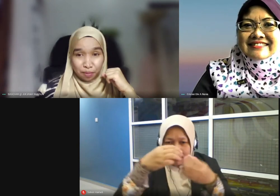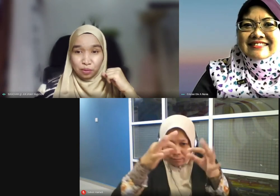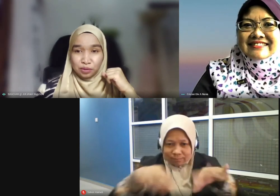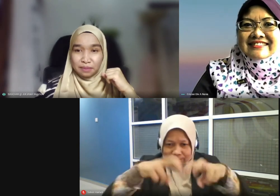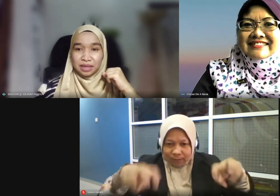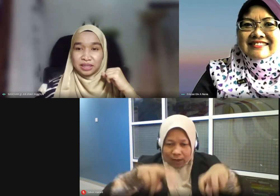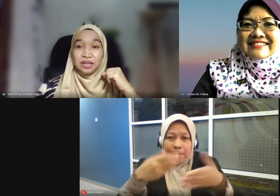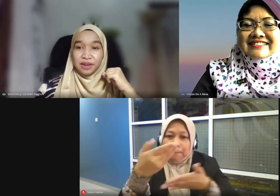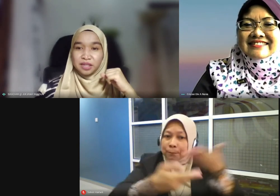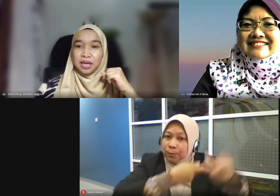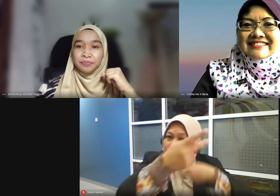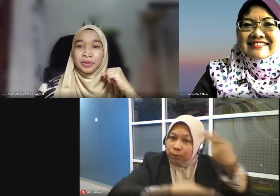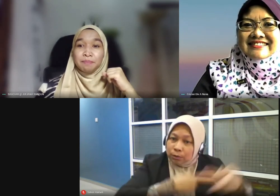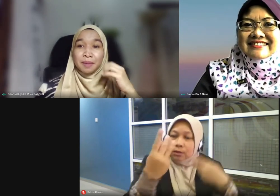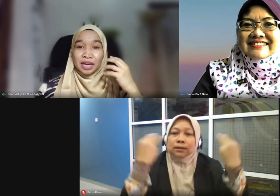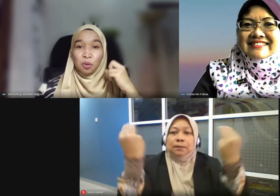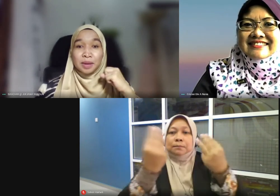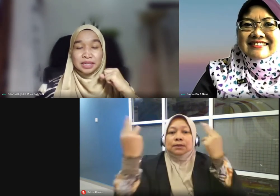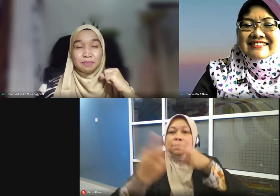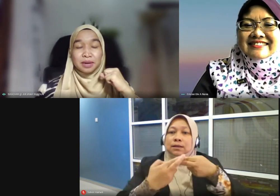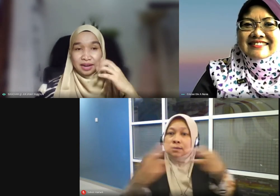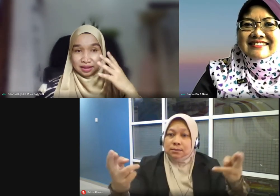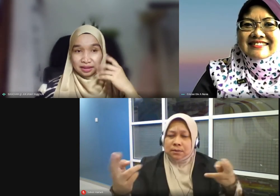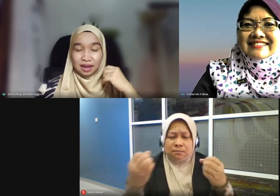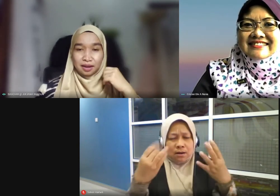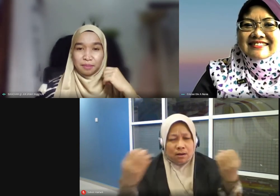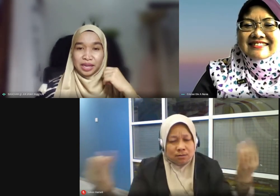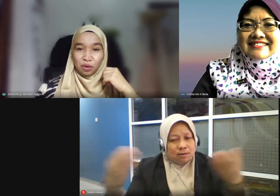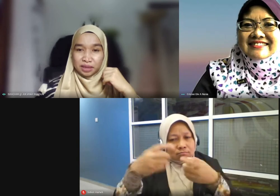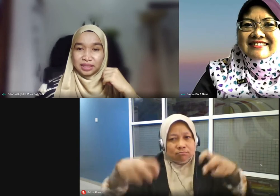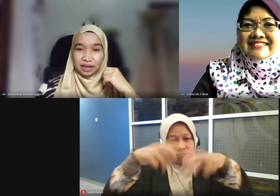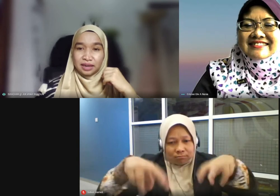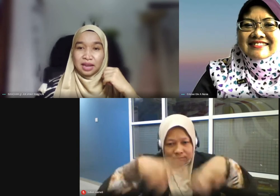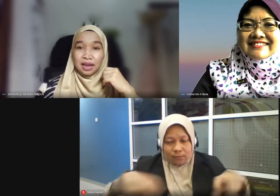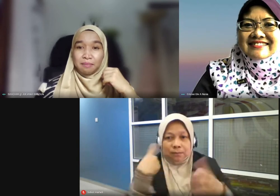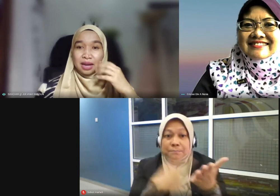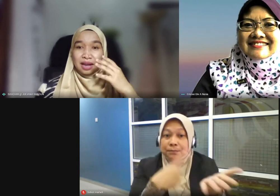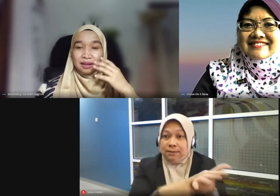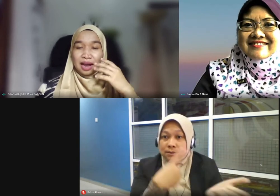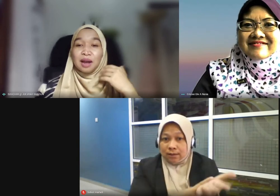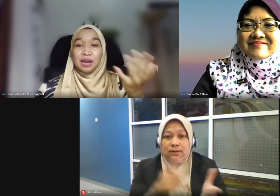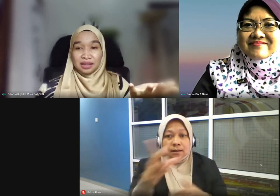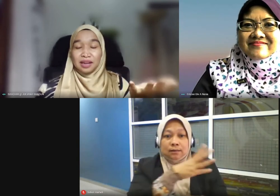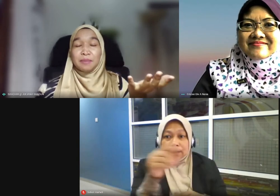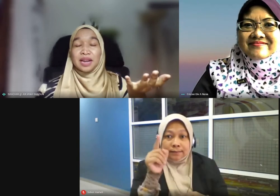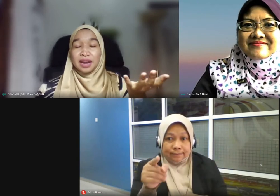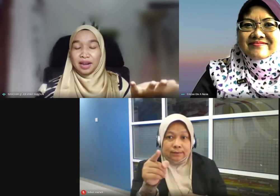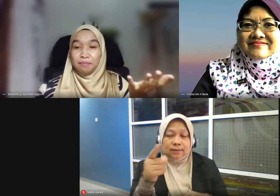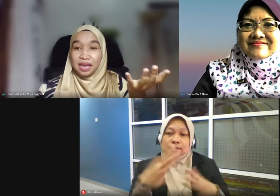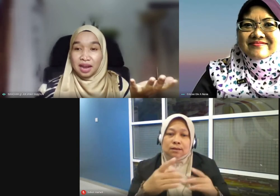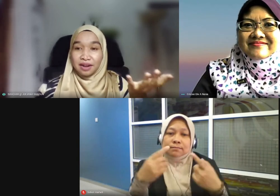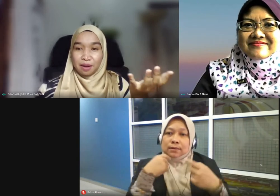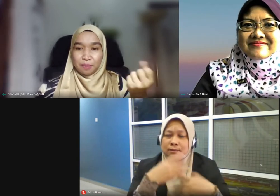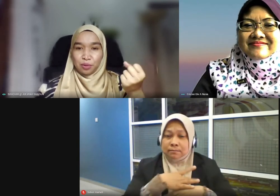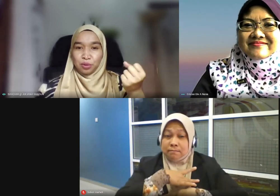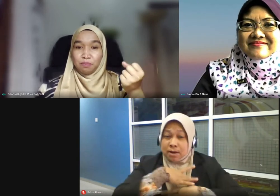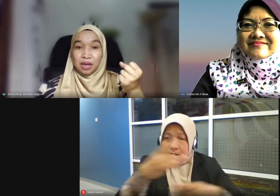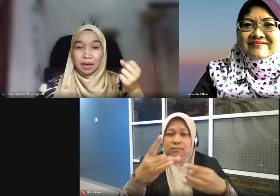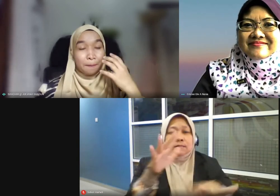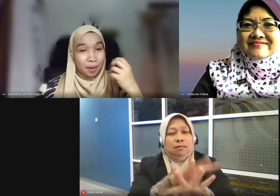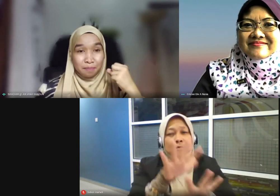protokol dan pengurusan majlis rasmi. Pelbagai kupasan menarik yang telah beliau bincangkan, malah Alhamdulillah telah menarik minat